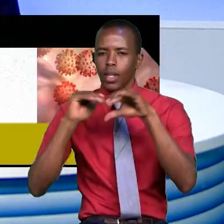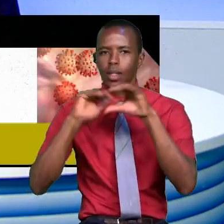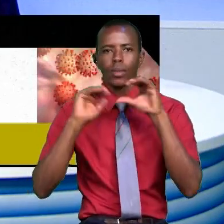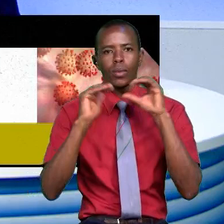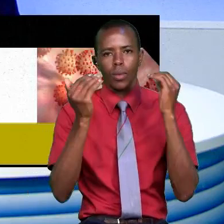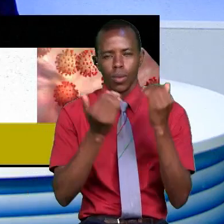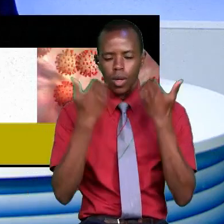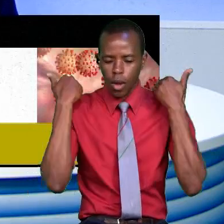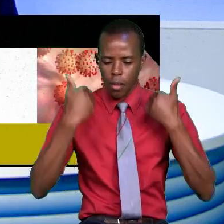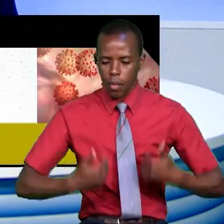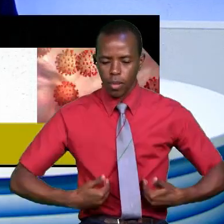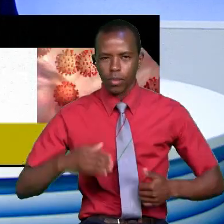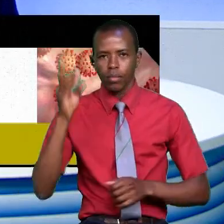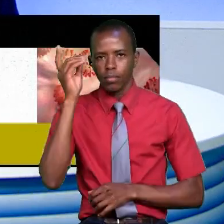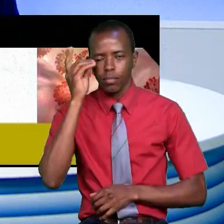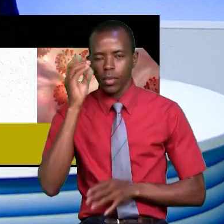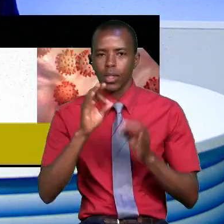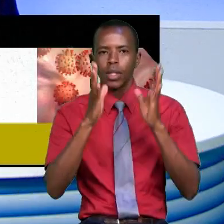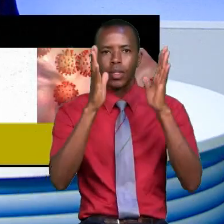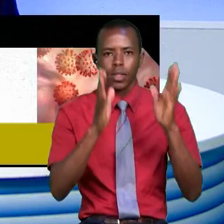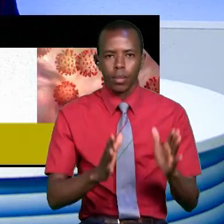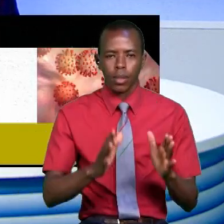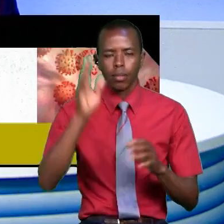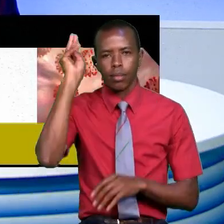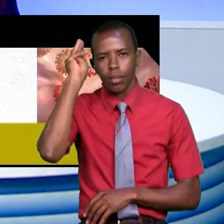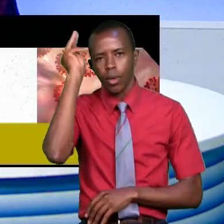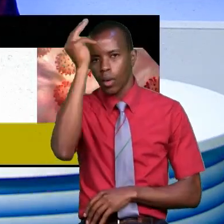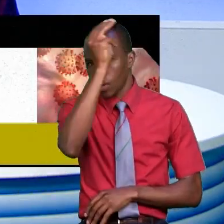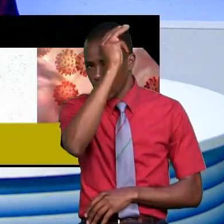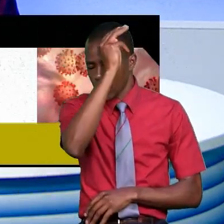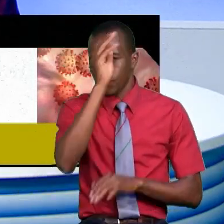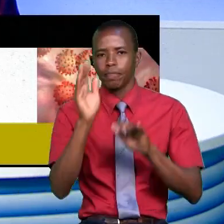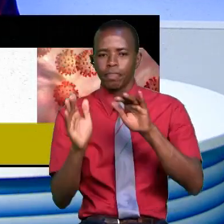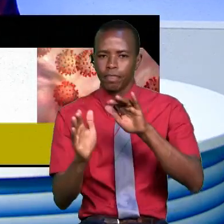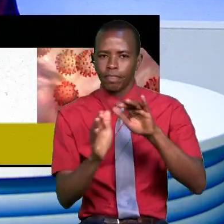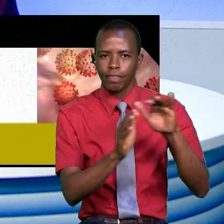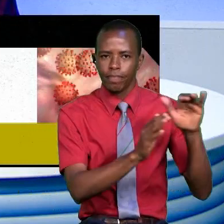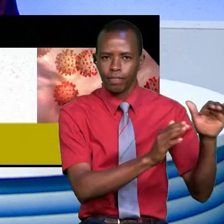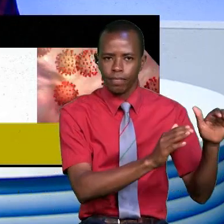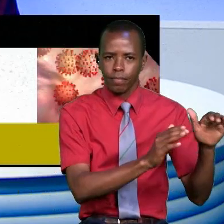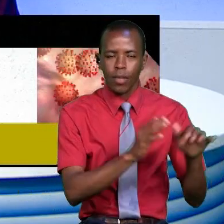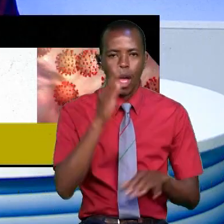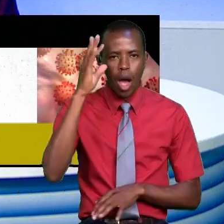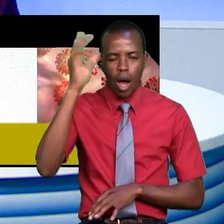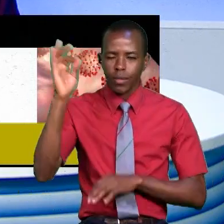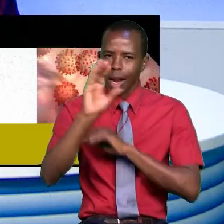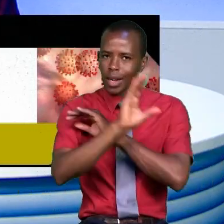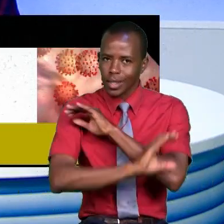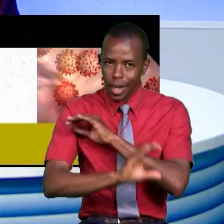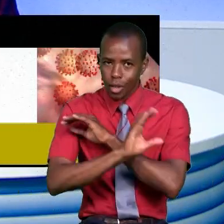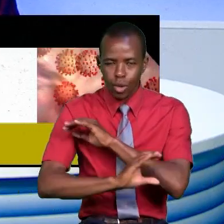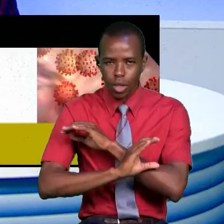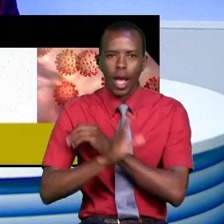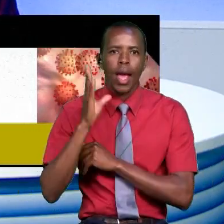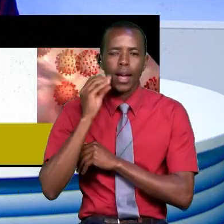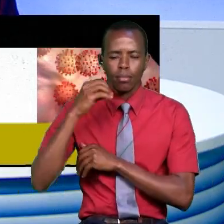ulimwenguni. Ukiwa nami David Kagina na mfasiri kwenye lugha ya ishara akiwa ni Michael Maithia. Tukisonga mbele, Afghanistan inakabiliwa na ukosefu